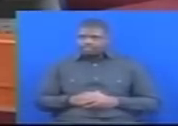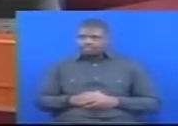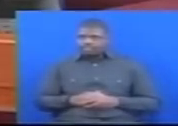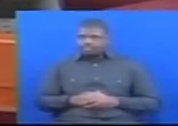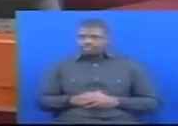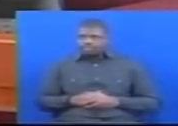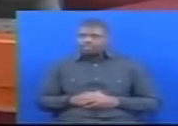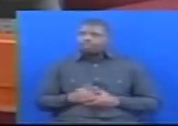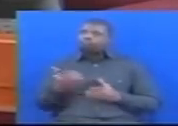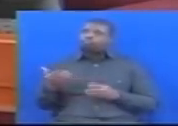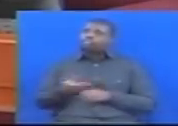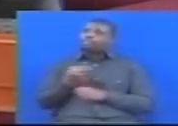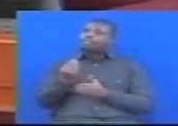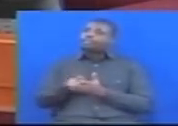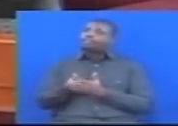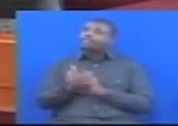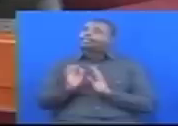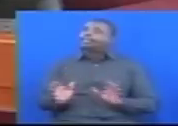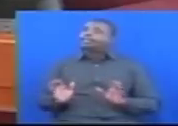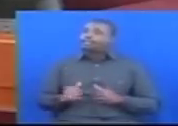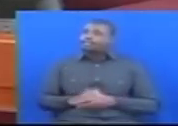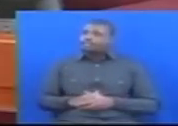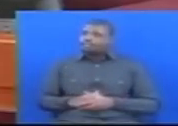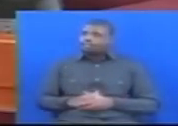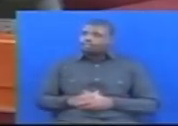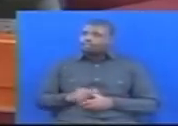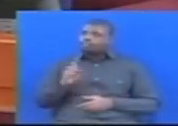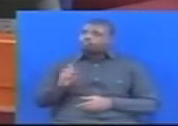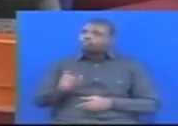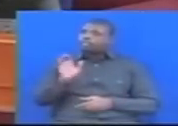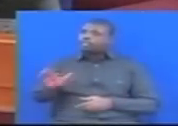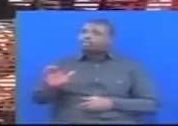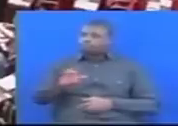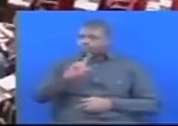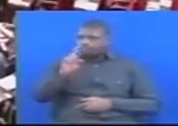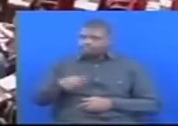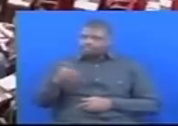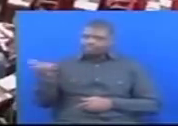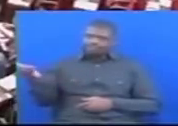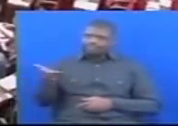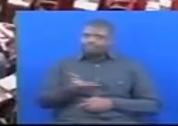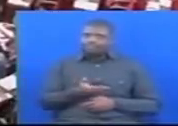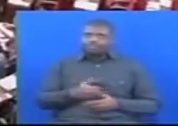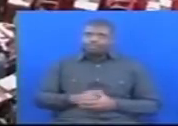Haya, ushapata bei ya umeme. Uliza swali lako mheshimiwa.